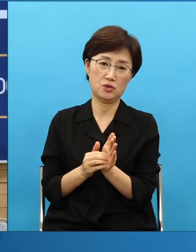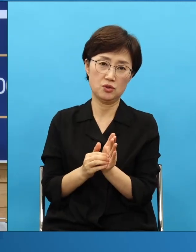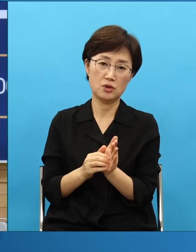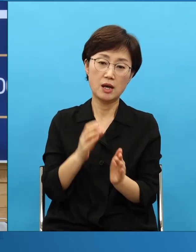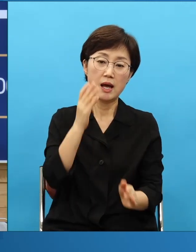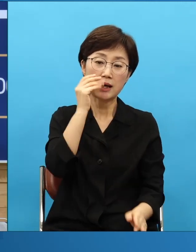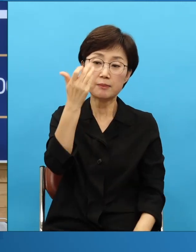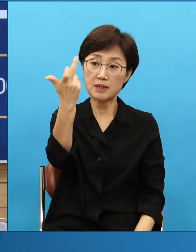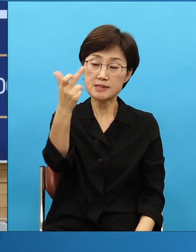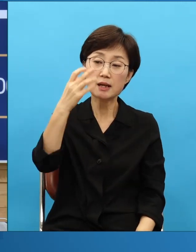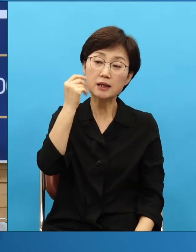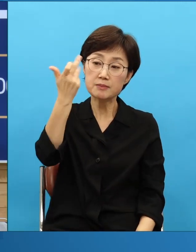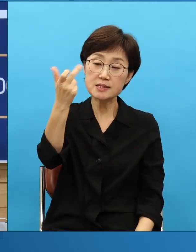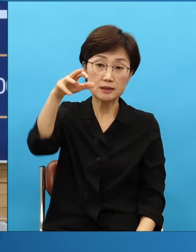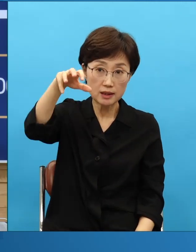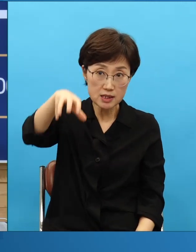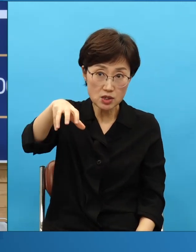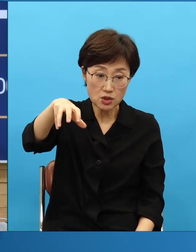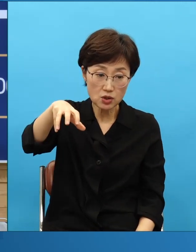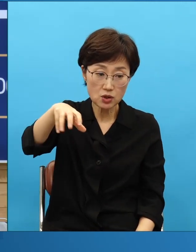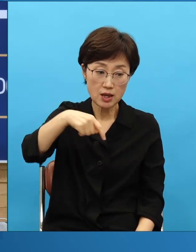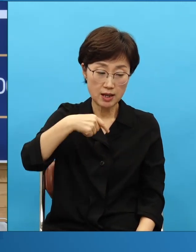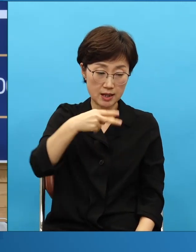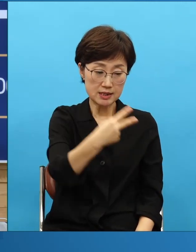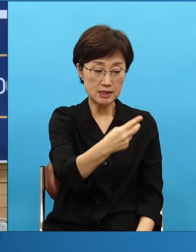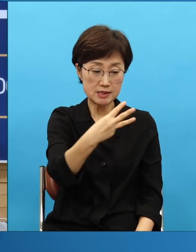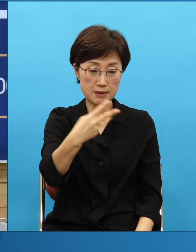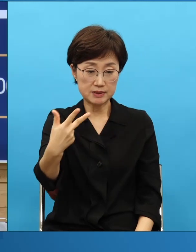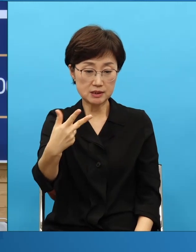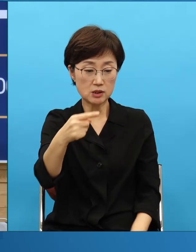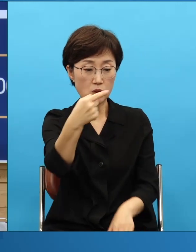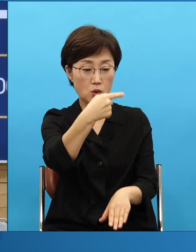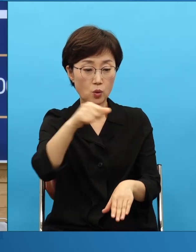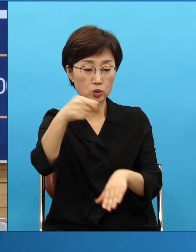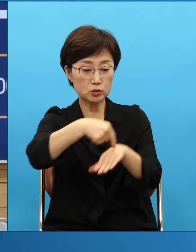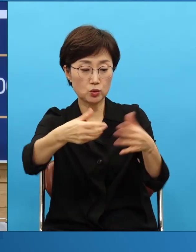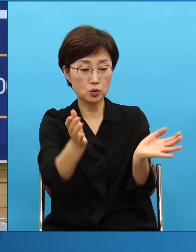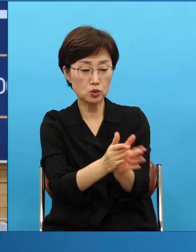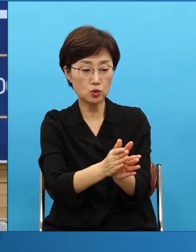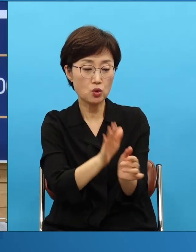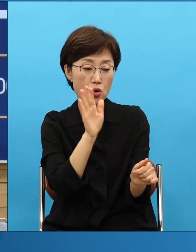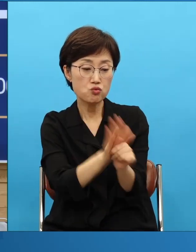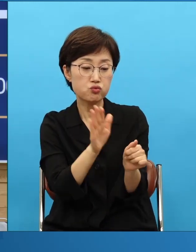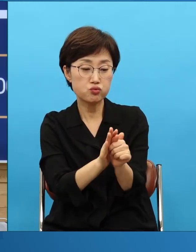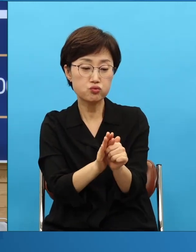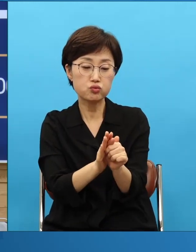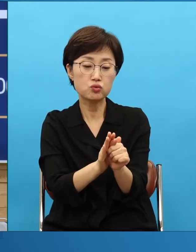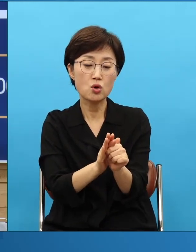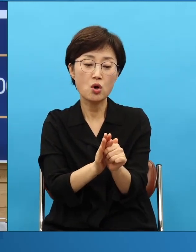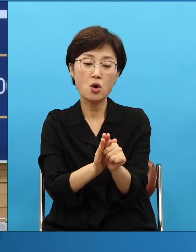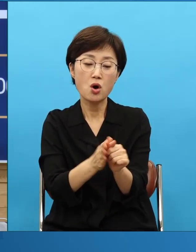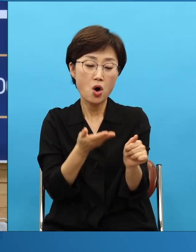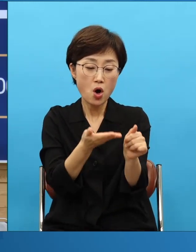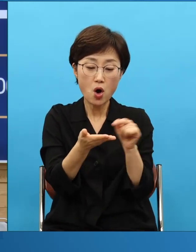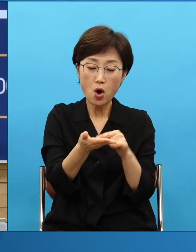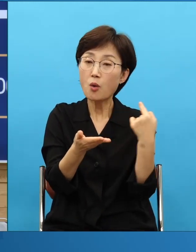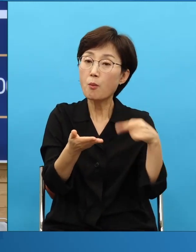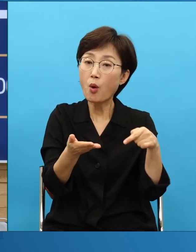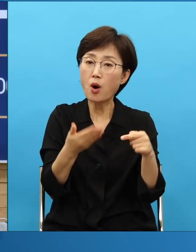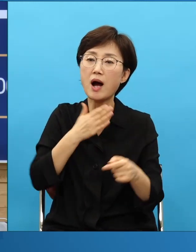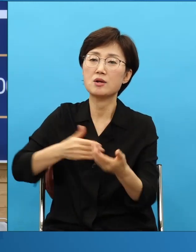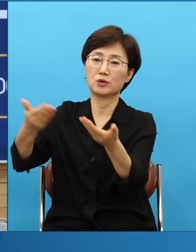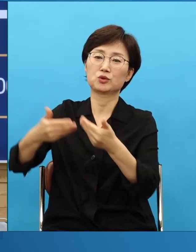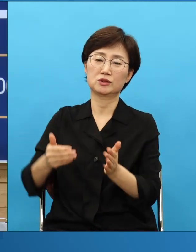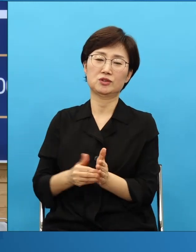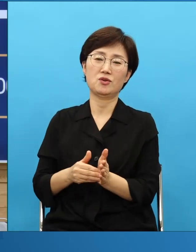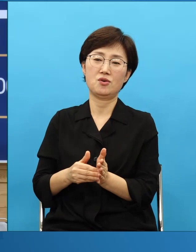days, because individually He gave the mission so that they can really do the works of saving the 237 nations and the 5,000 tribes. 내년엔 이